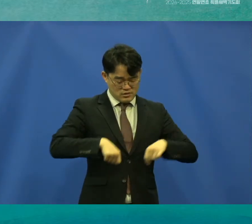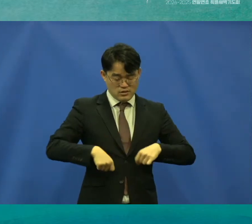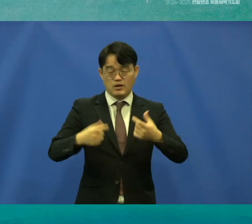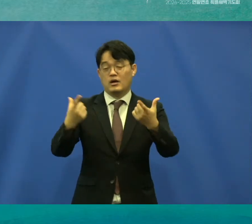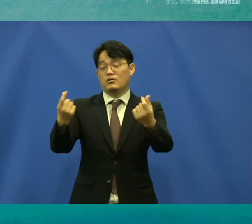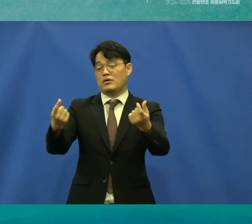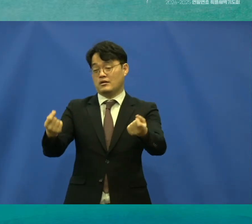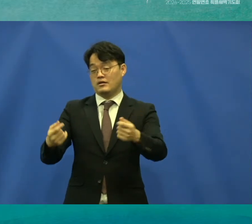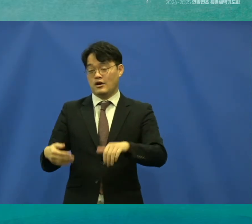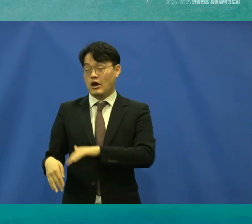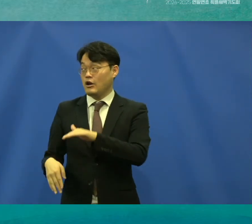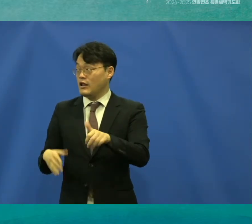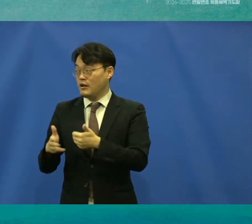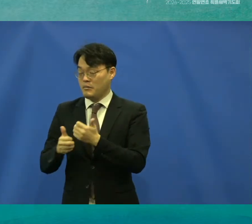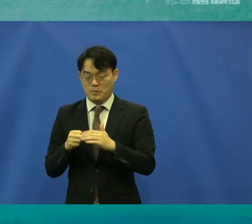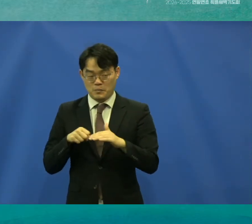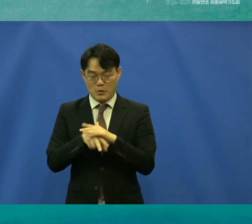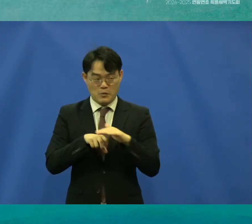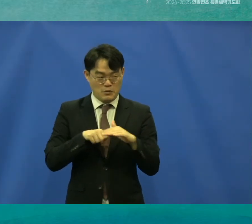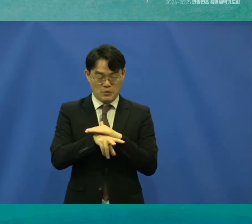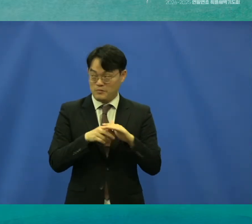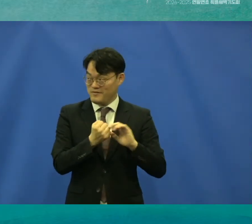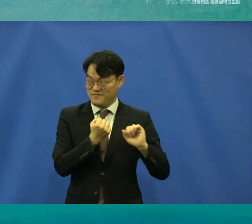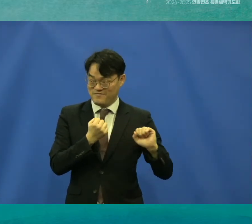도망을 가보세요. 먼저 와 계세요.